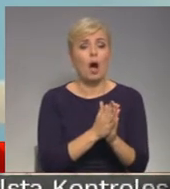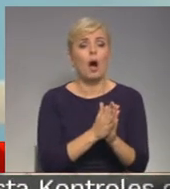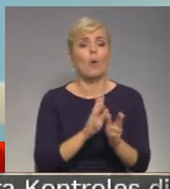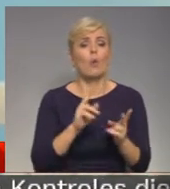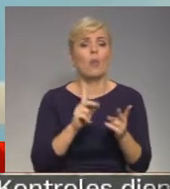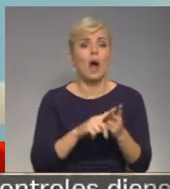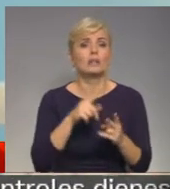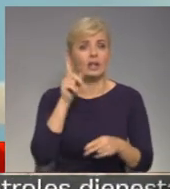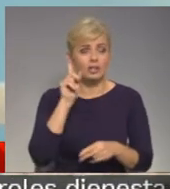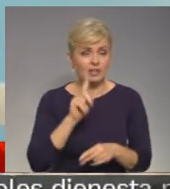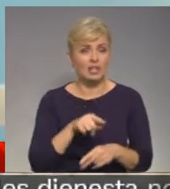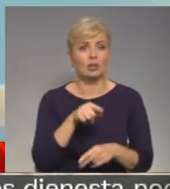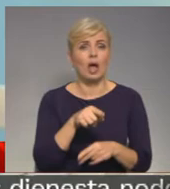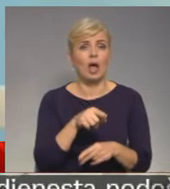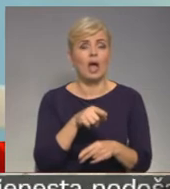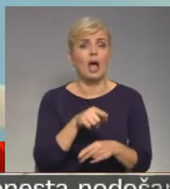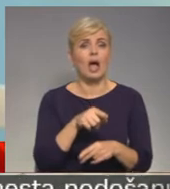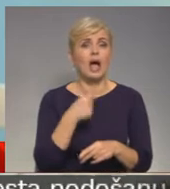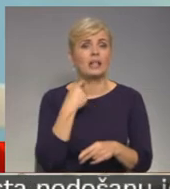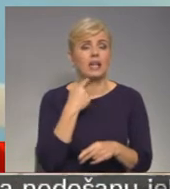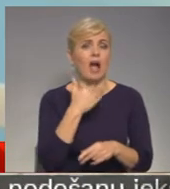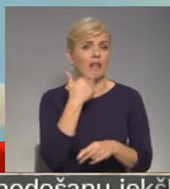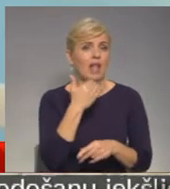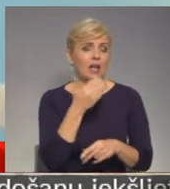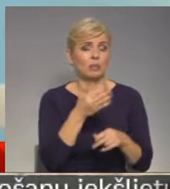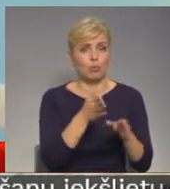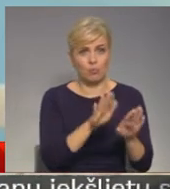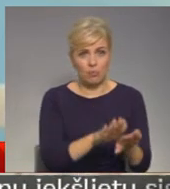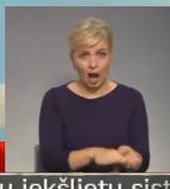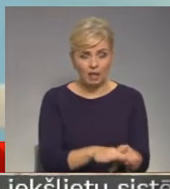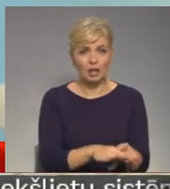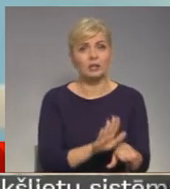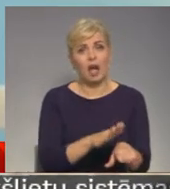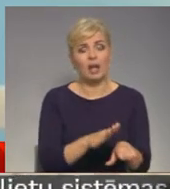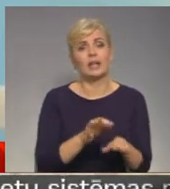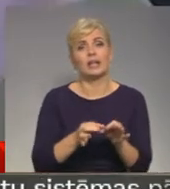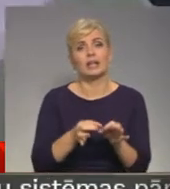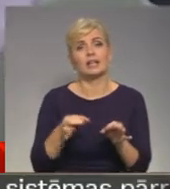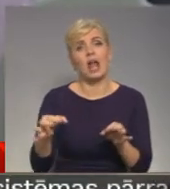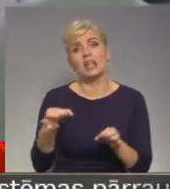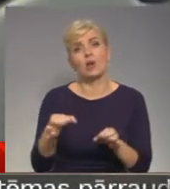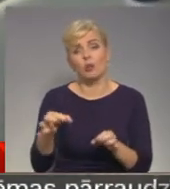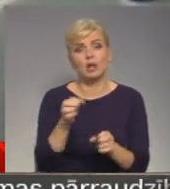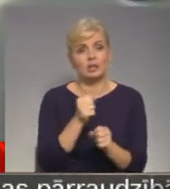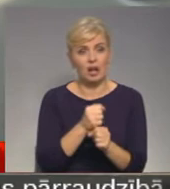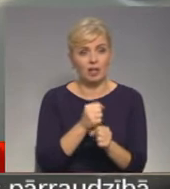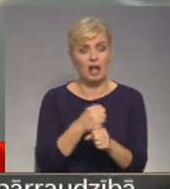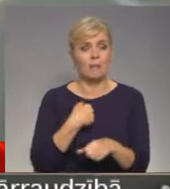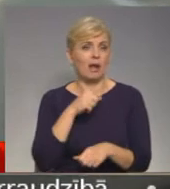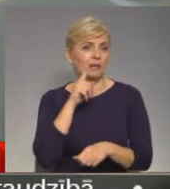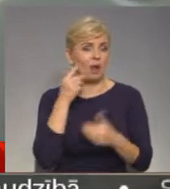tas, kad es zināju, ka es tā pavisam Rīgā palikt negribu, ka es gribu arī tā kā reģionā strādāt. Un man kā